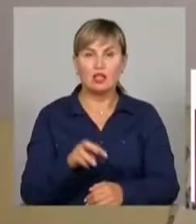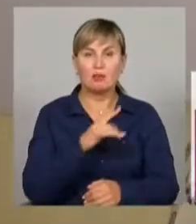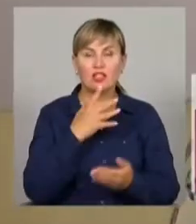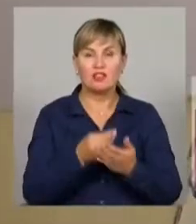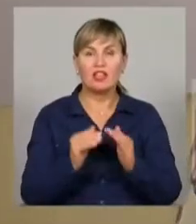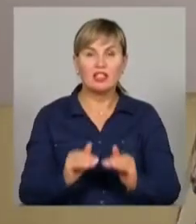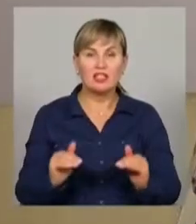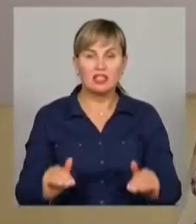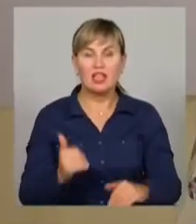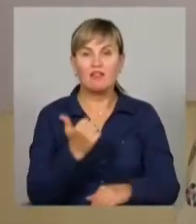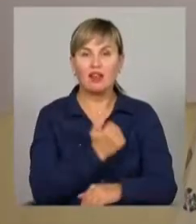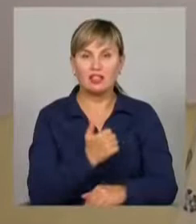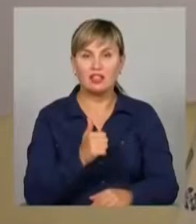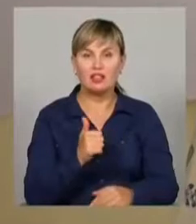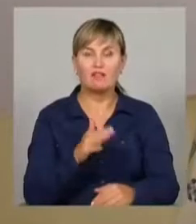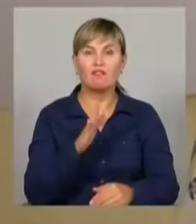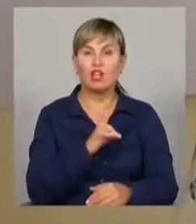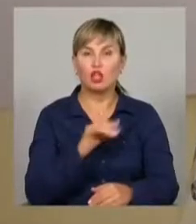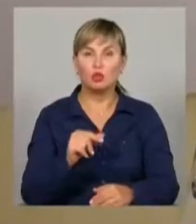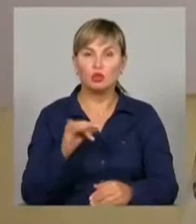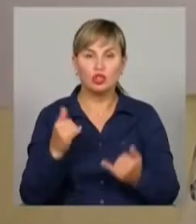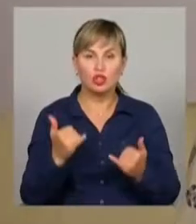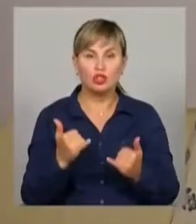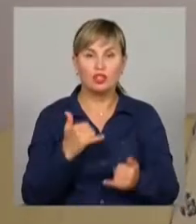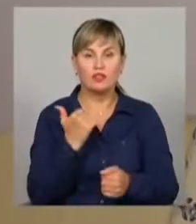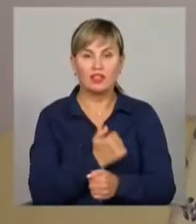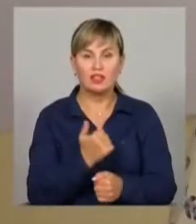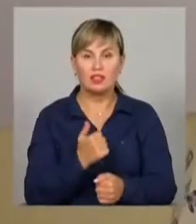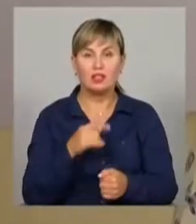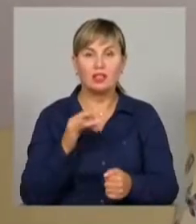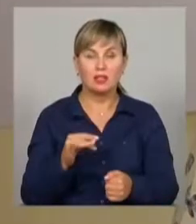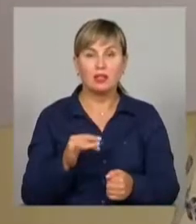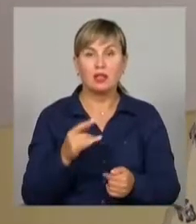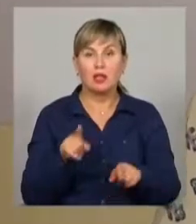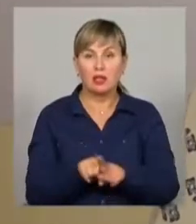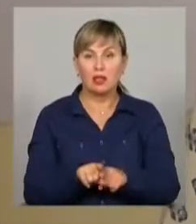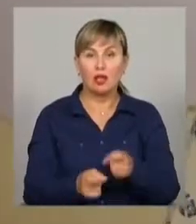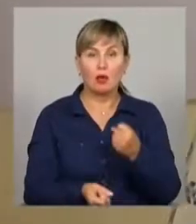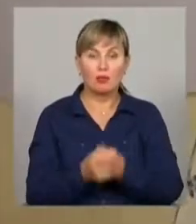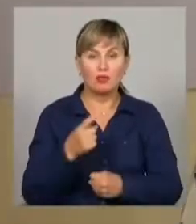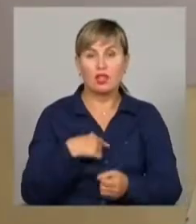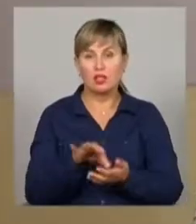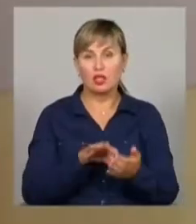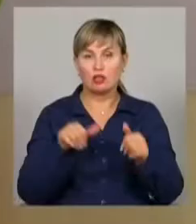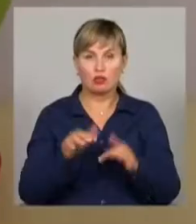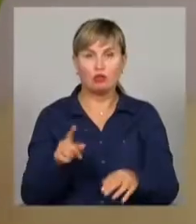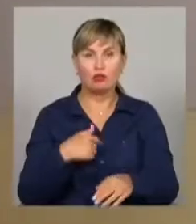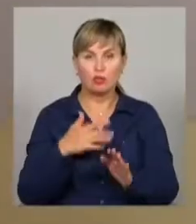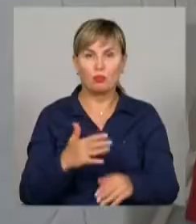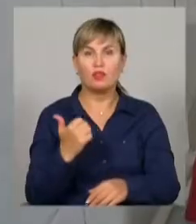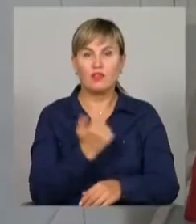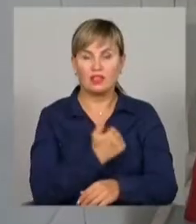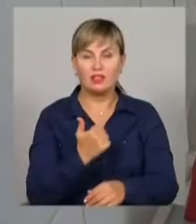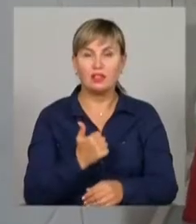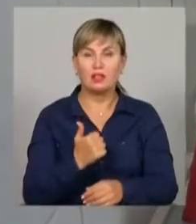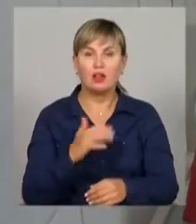детей вакцинировали, внучек своих сейчас вакцинировали. И раз появилась такая возможность, я сразу решила, что я буду вакцинироваться.